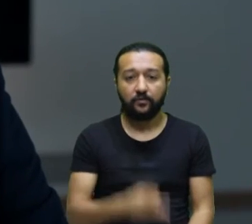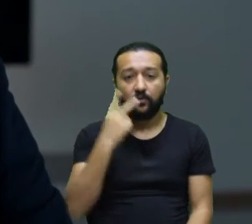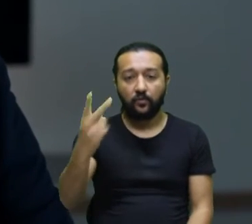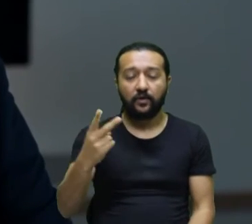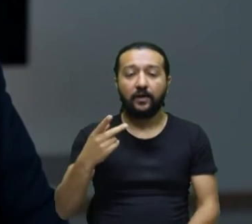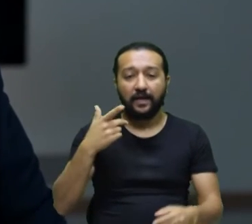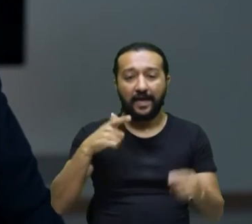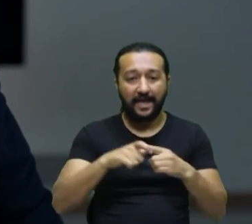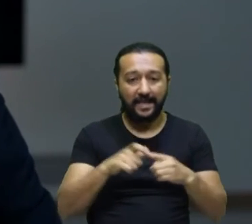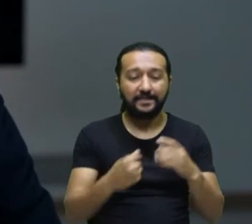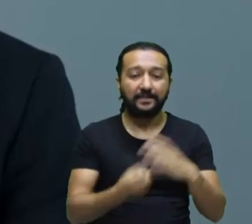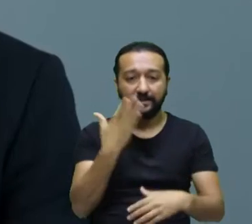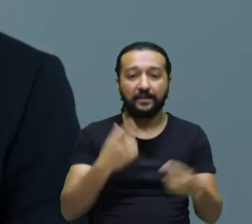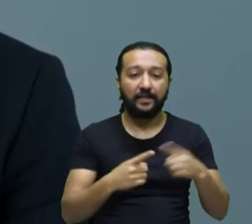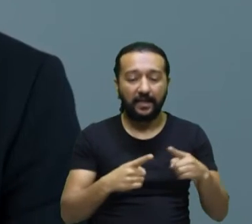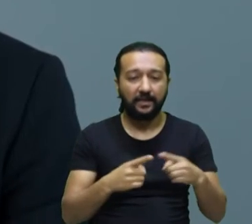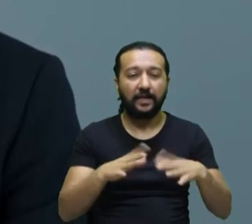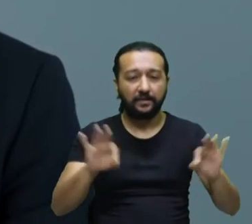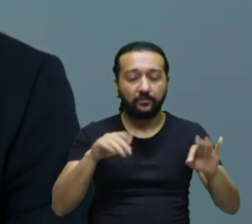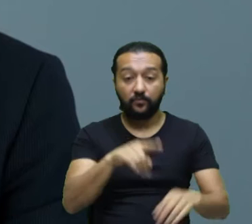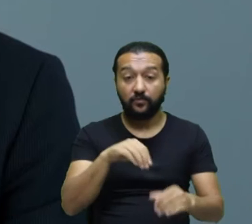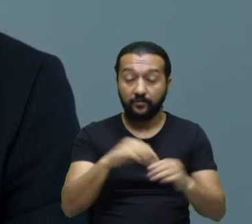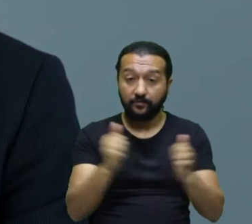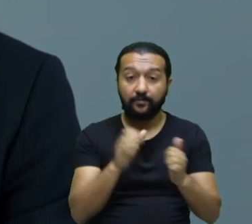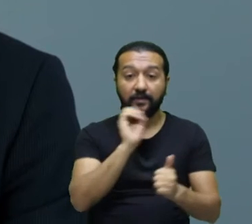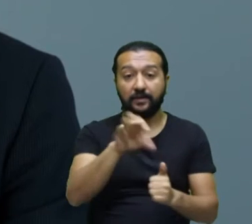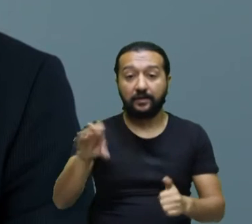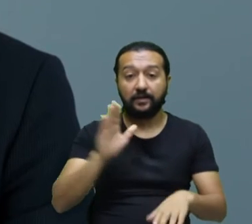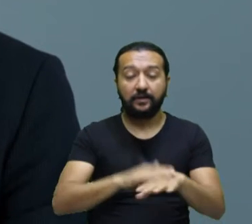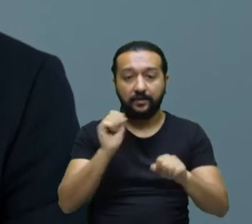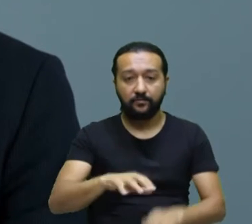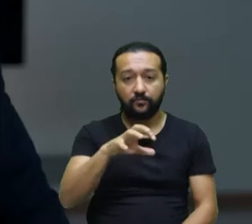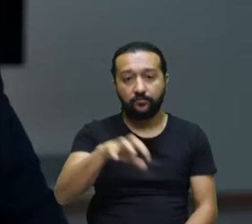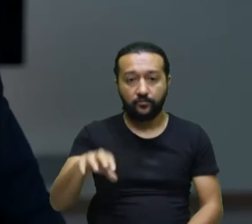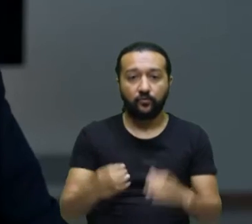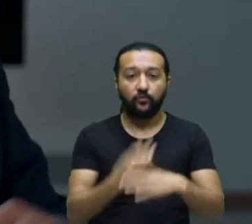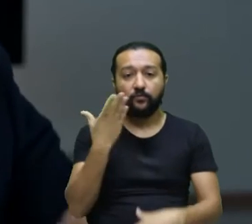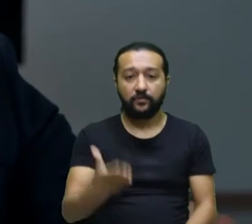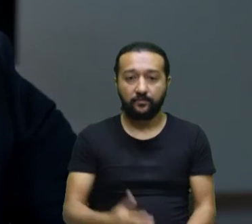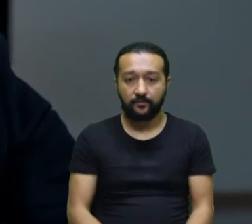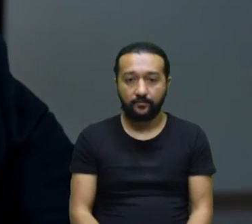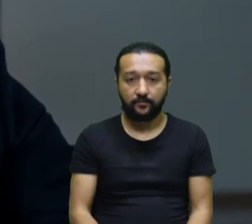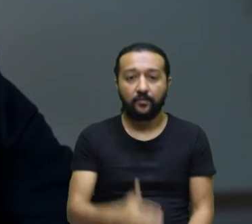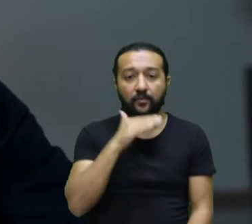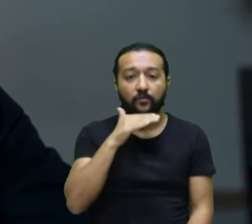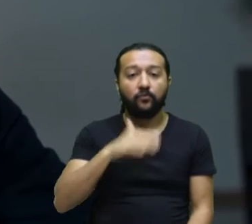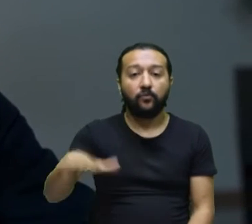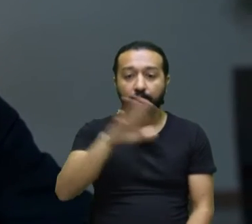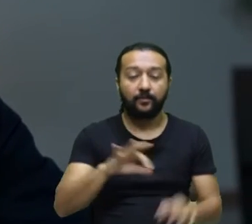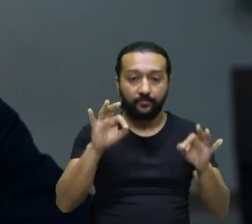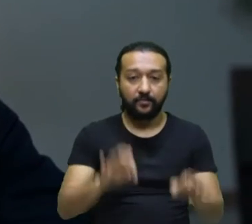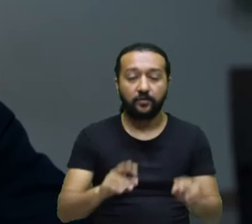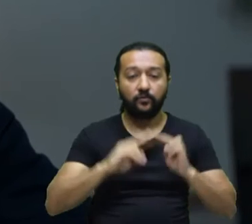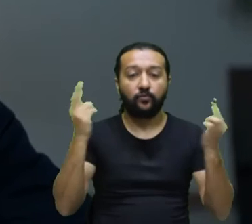onlara enerji sağlayacak teknik donanım ve bunların dağıtımını sağlayacak istasyonların kurulması. Avrupa'dan